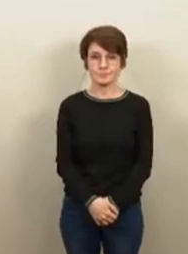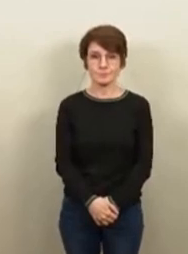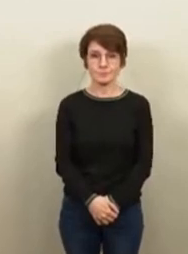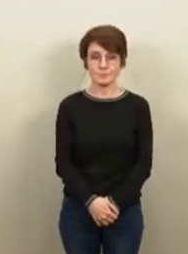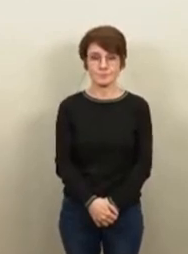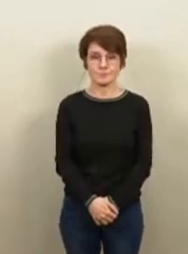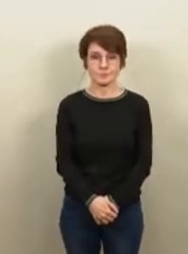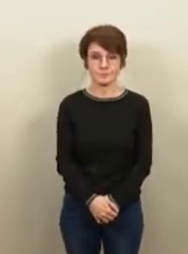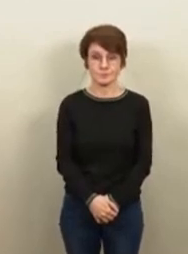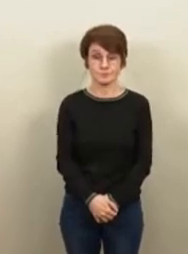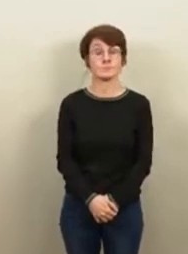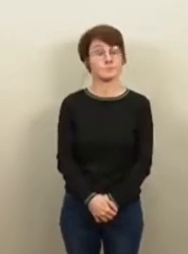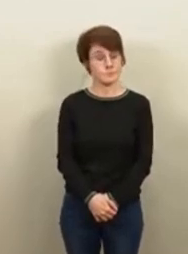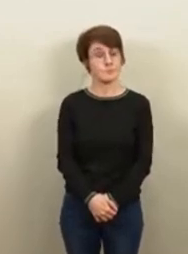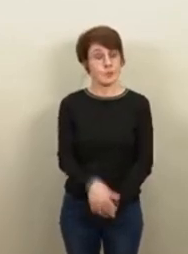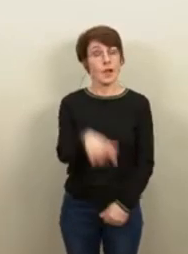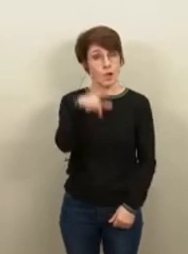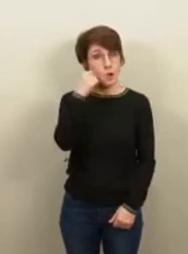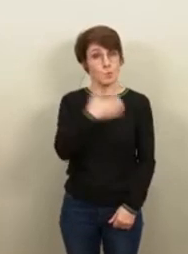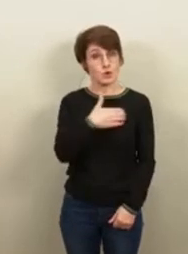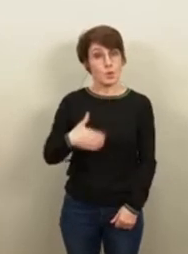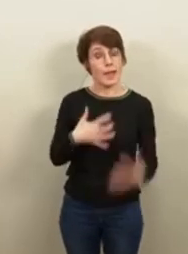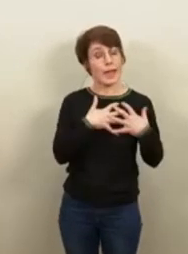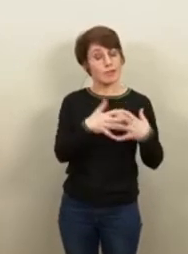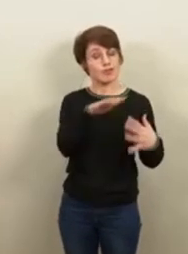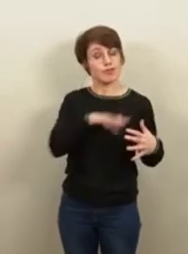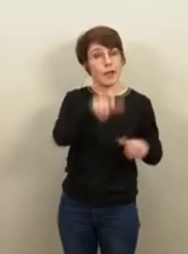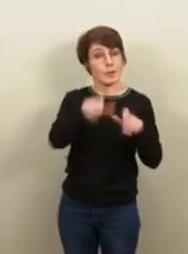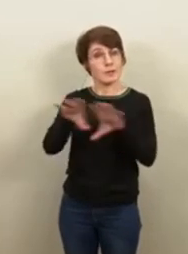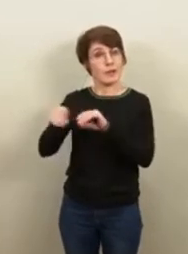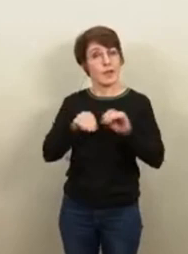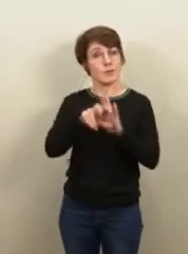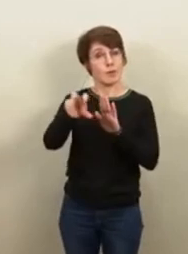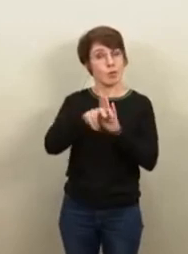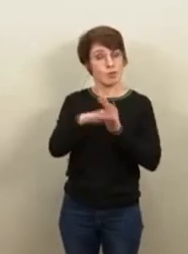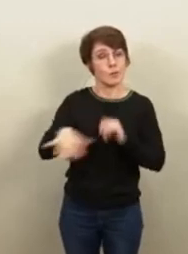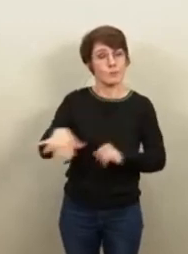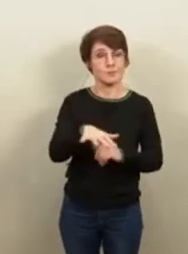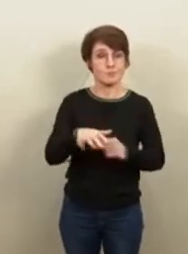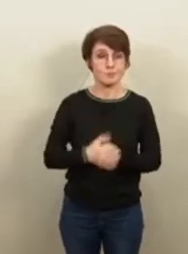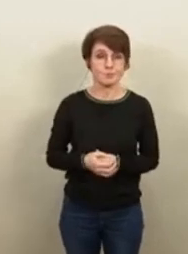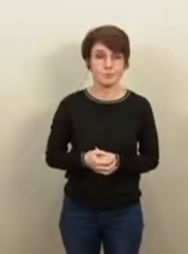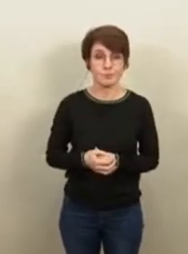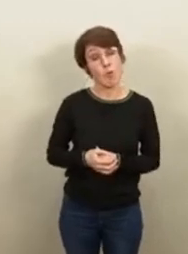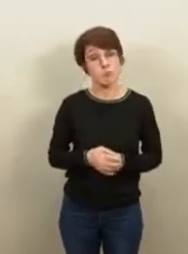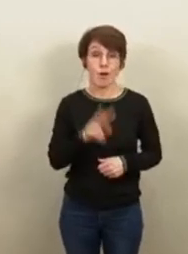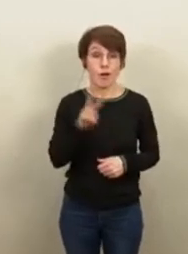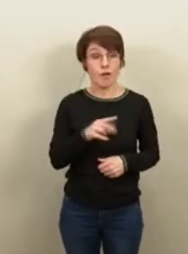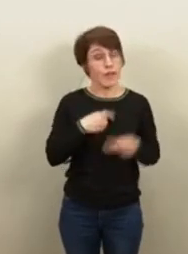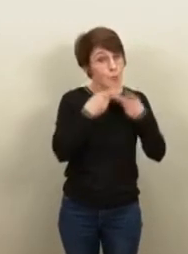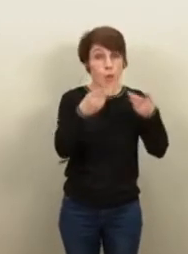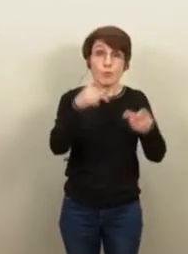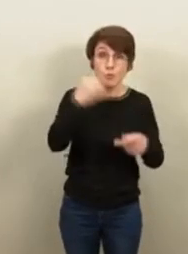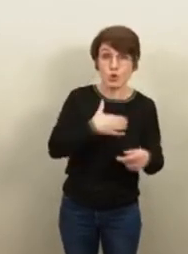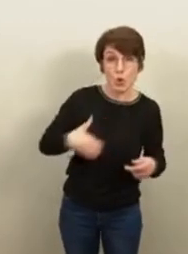Oui, monsieur le maire, chers Grenobloises et Grenoblois. Bon, c'est plutôt à vous, Grenobloises et Grenoblois, que je